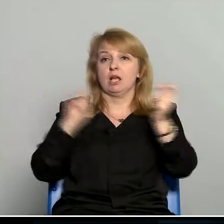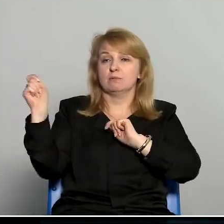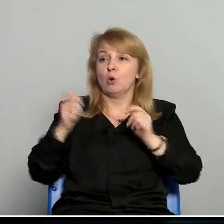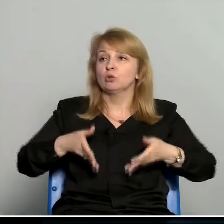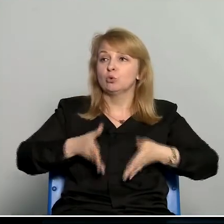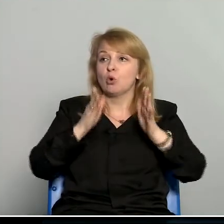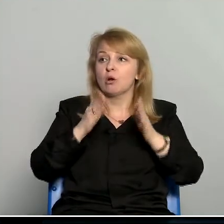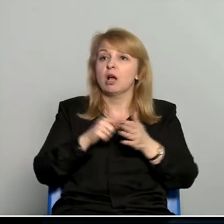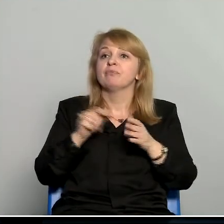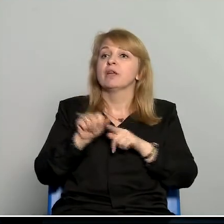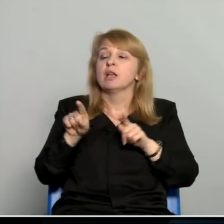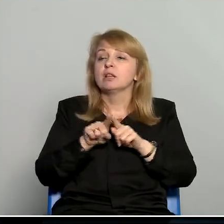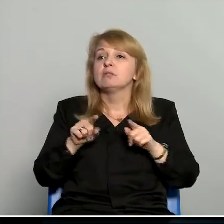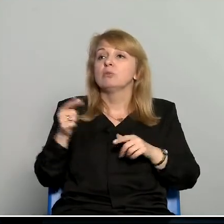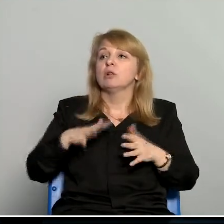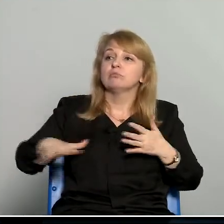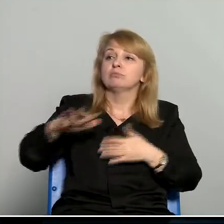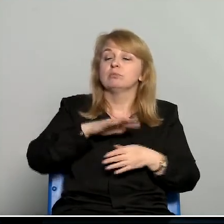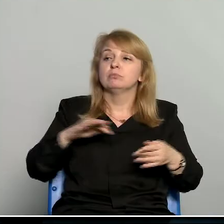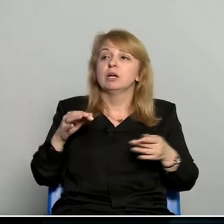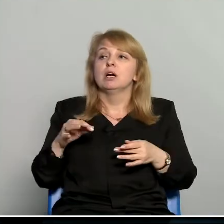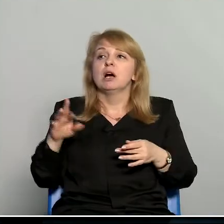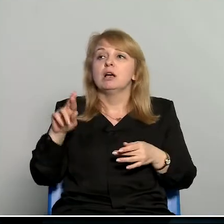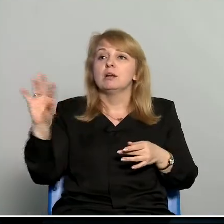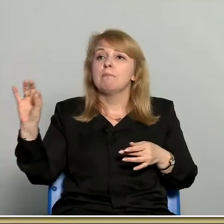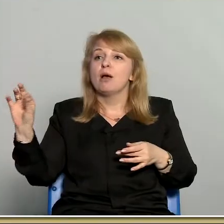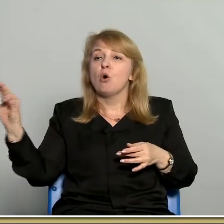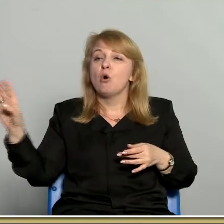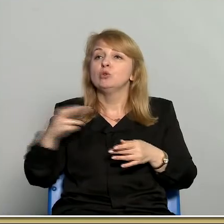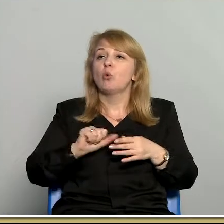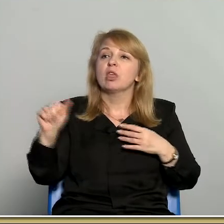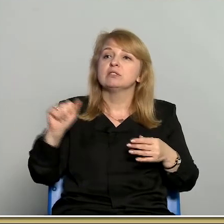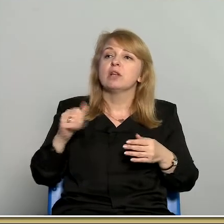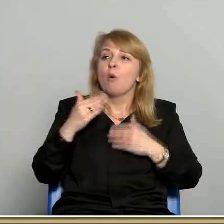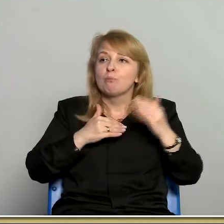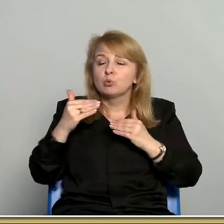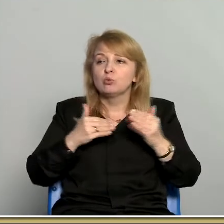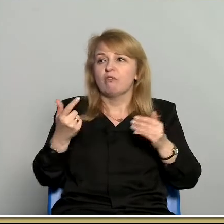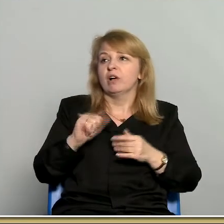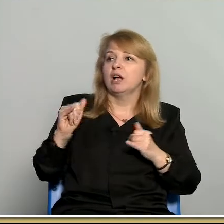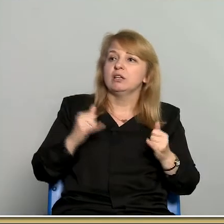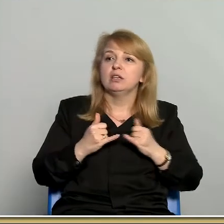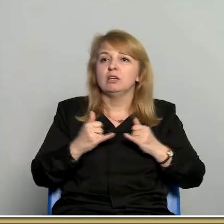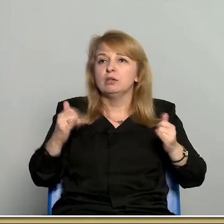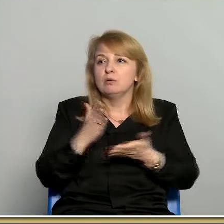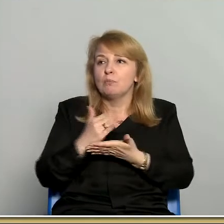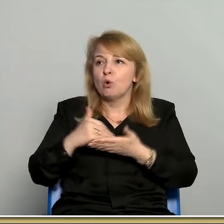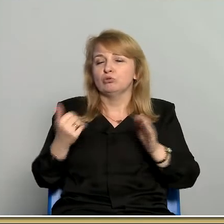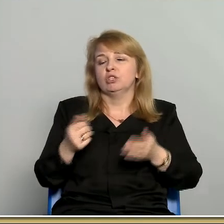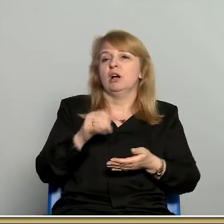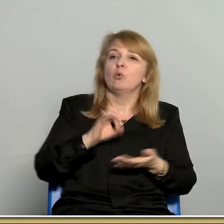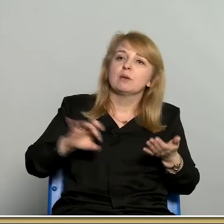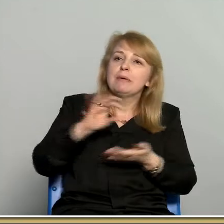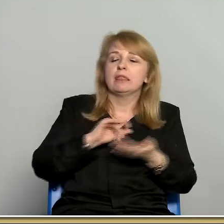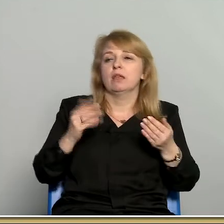tylko dla obszaru RIT-u, a więc budowa i rozbudowa dróg wojewódzkich, powiatowych i gminnych